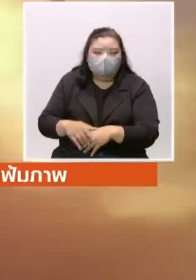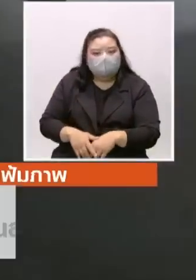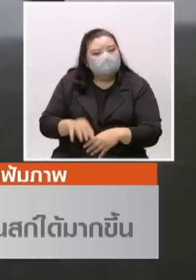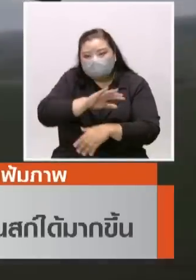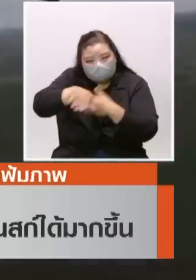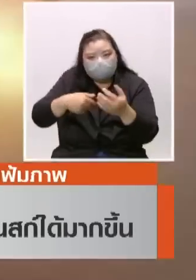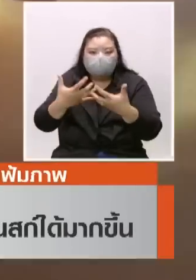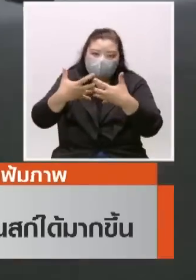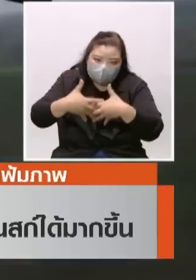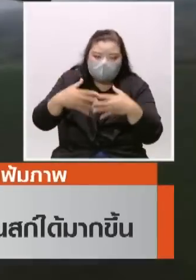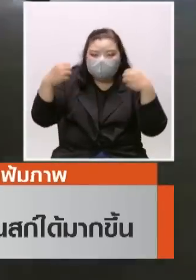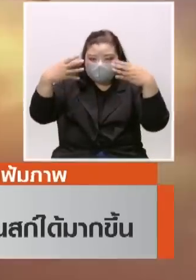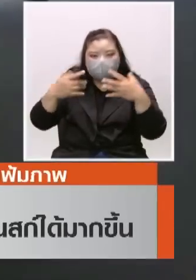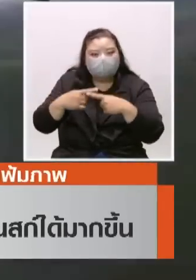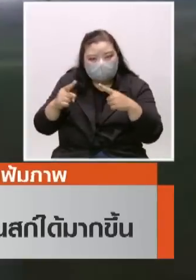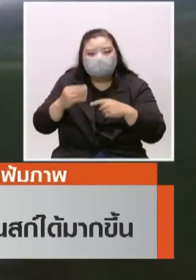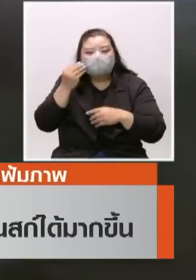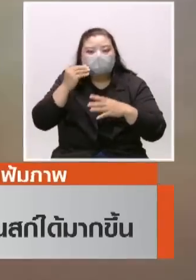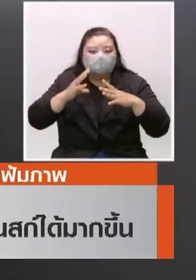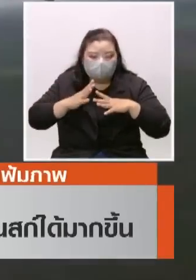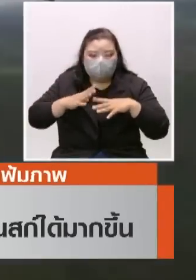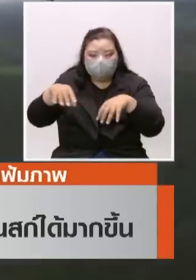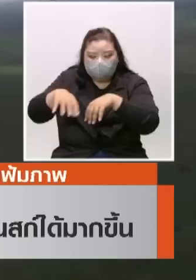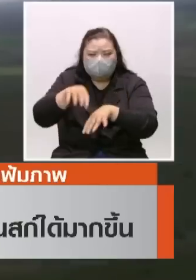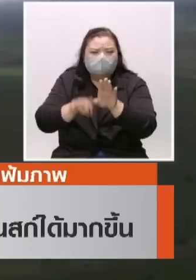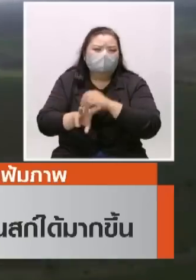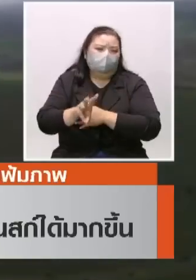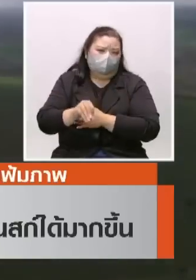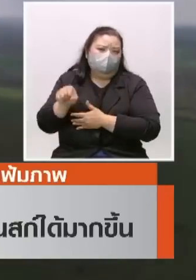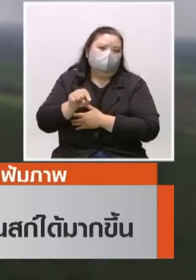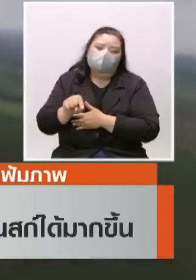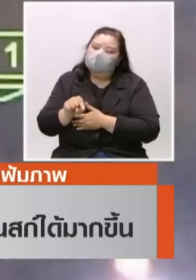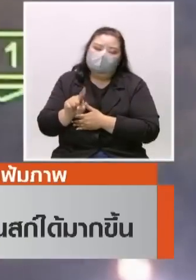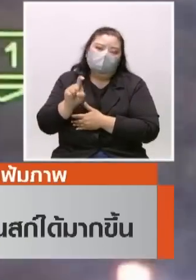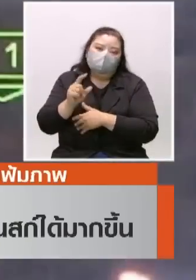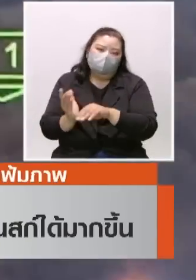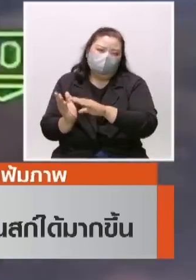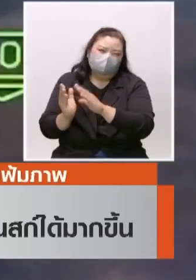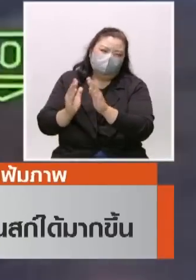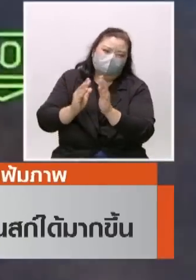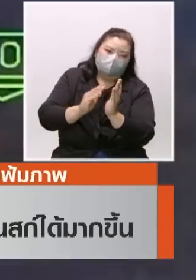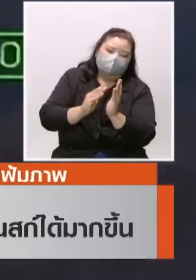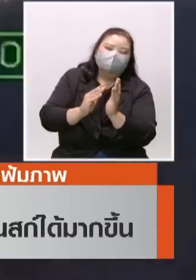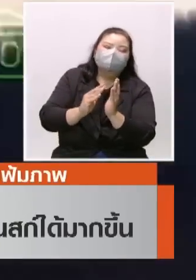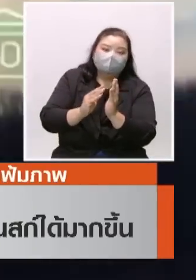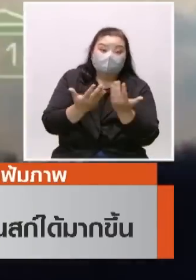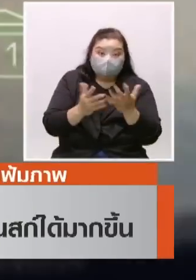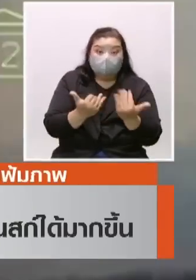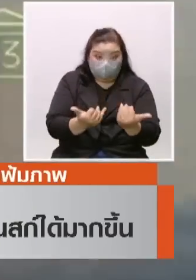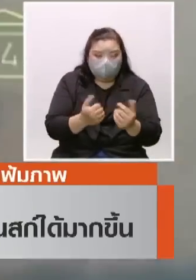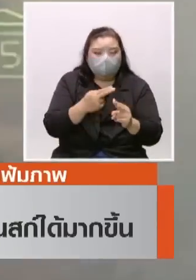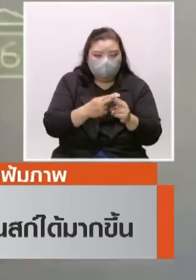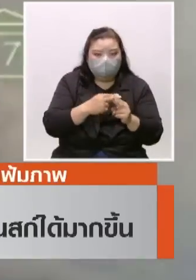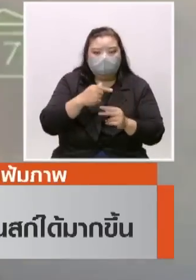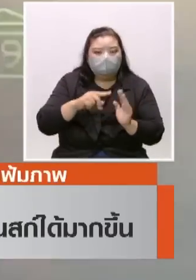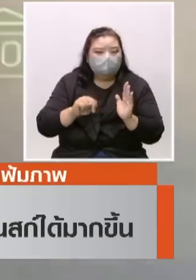ลายเกืบทั้งหมดและอาคารที่อยู่อาศยกา 60% ได้รับความเสยหายเกินก่าทจะซ่อมแสมได้ค่ะขณะที่โมั วาล